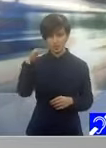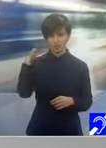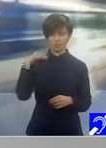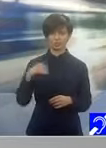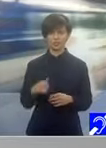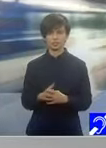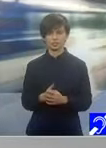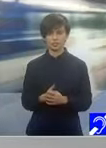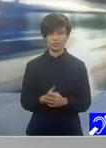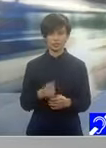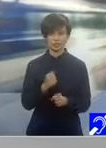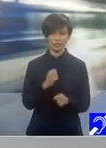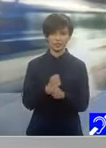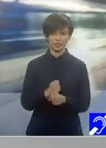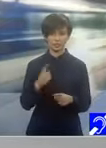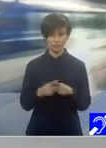așa cum a fost.